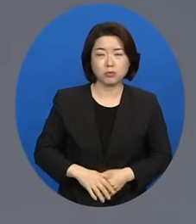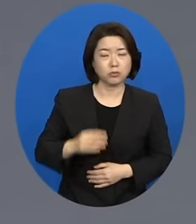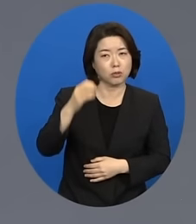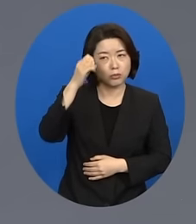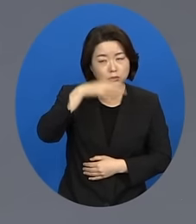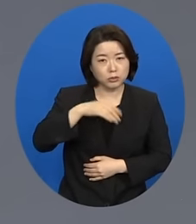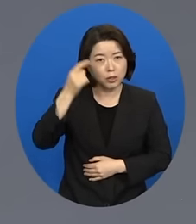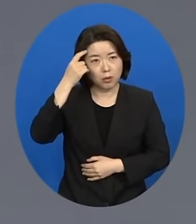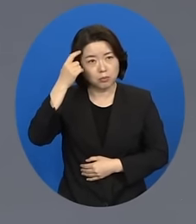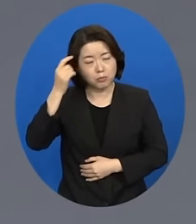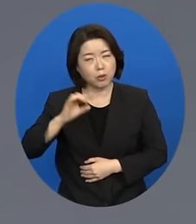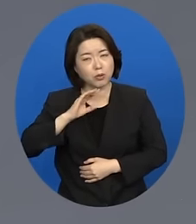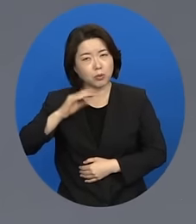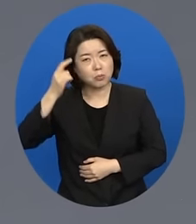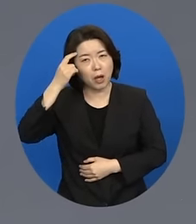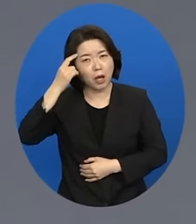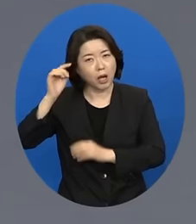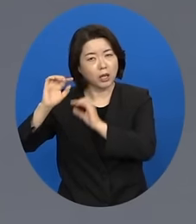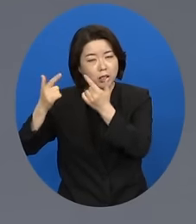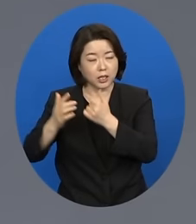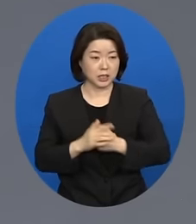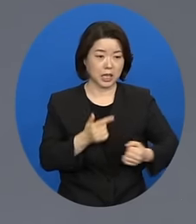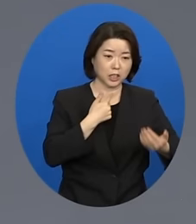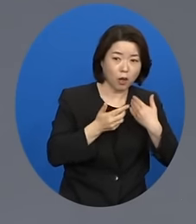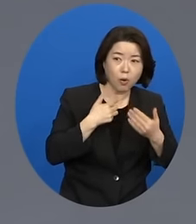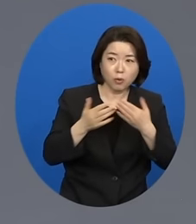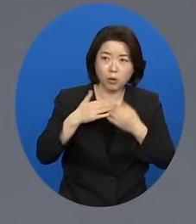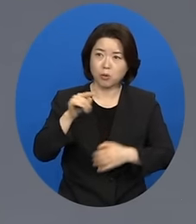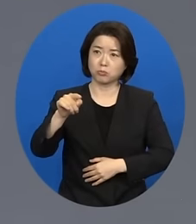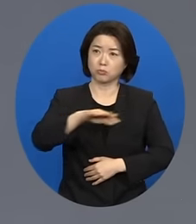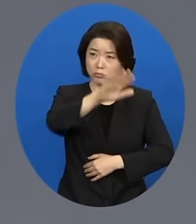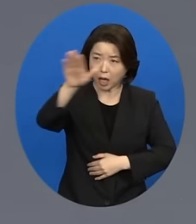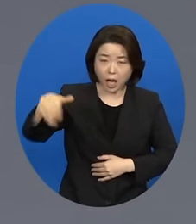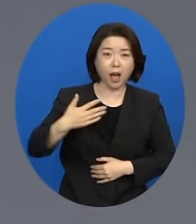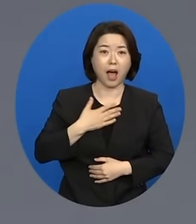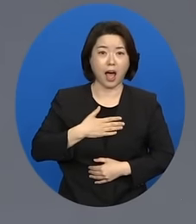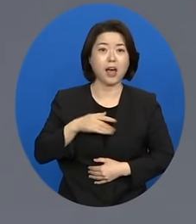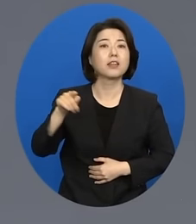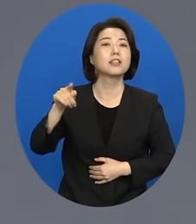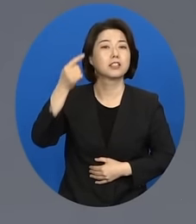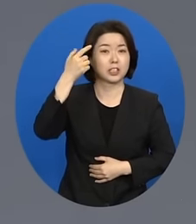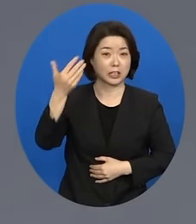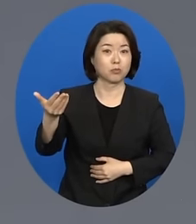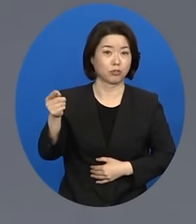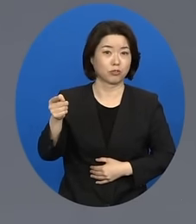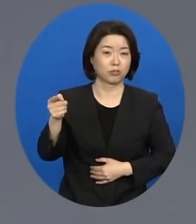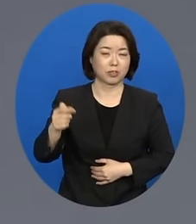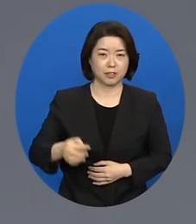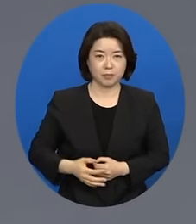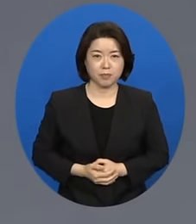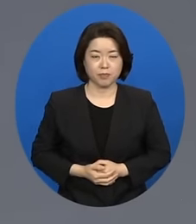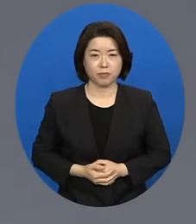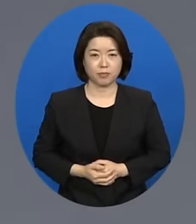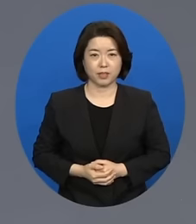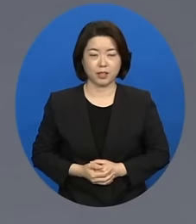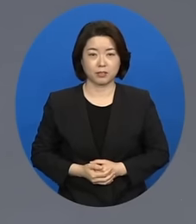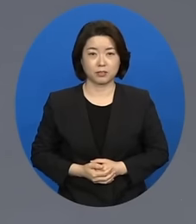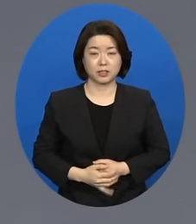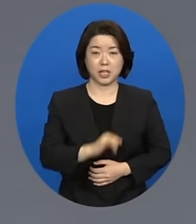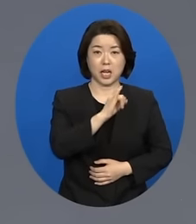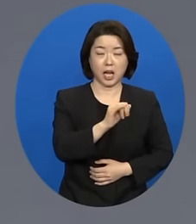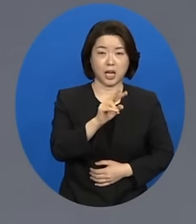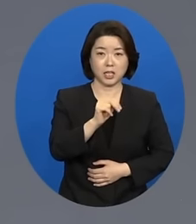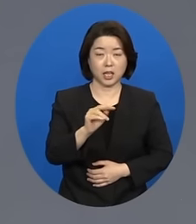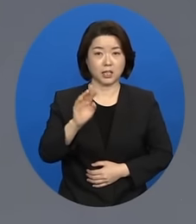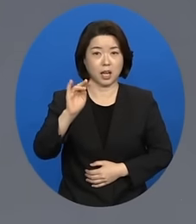사람들의 머리로만 아는 것이 아니라 경험되었던 것들이 너무나 많았던 것이죠. 예를 들어서 INRI, 이게